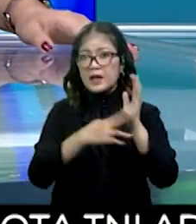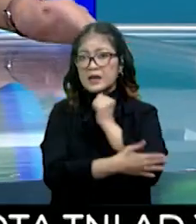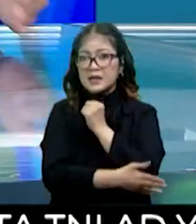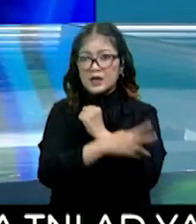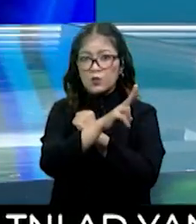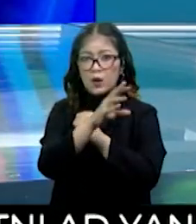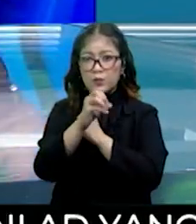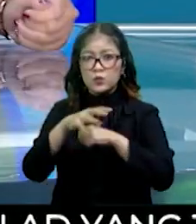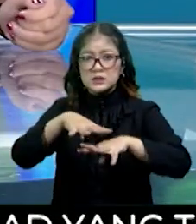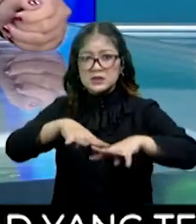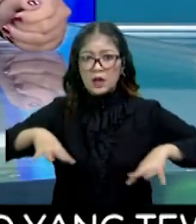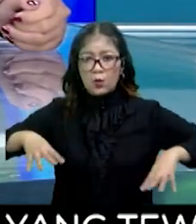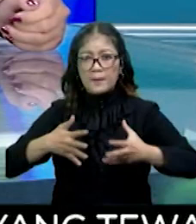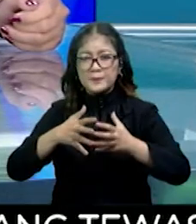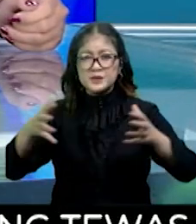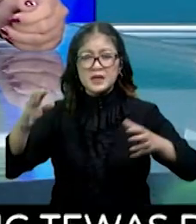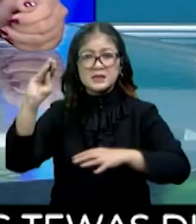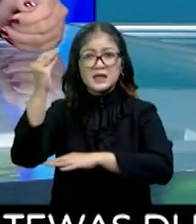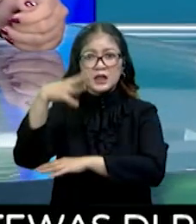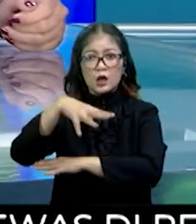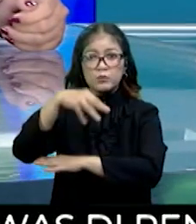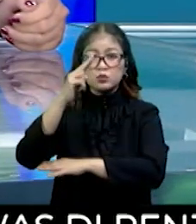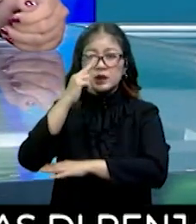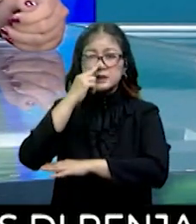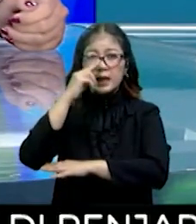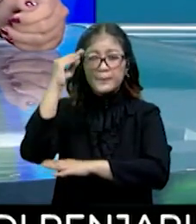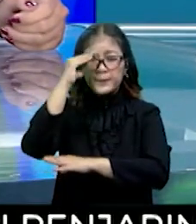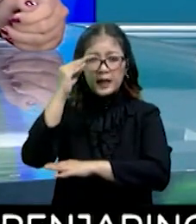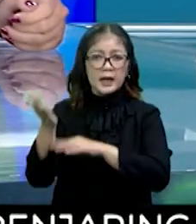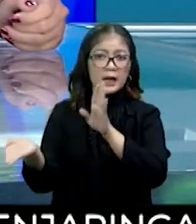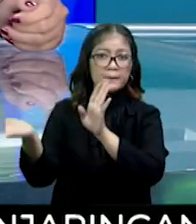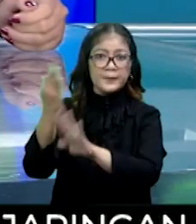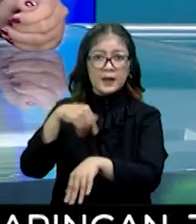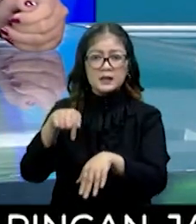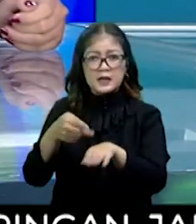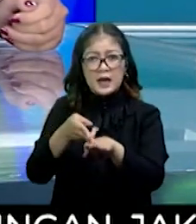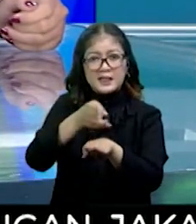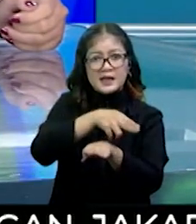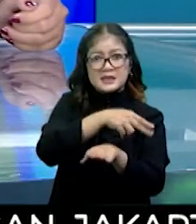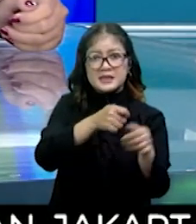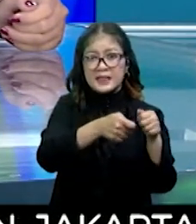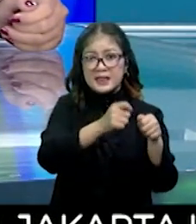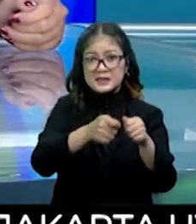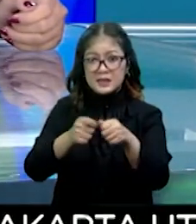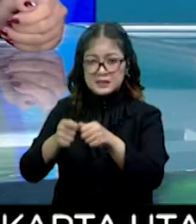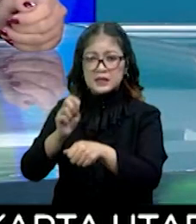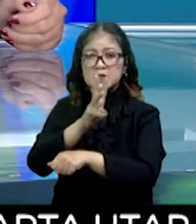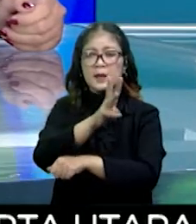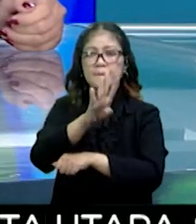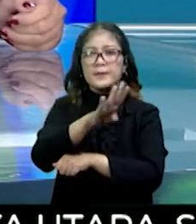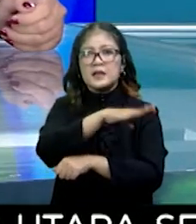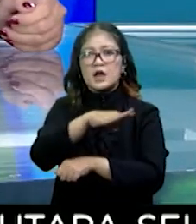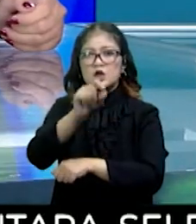Jakarta Pusat, Senin pagi tadi kembali digelar. Dari hasil tracing dan testing terhadap 34 siswa dan 26 guru yang kontak